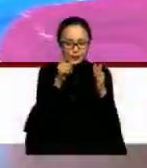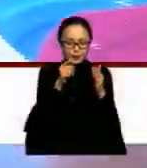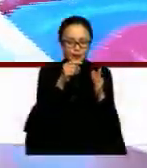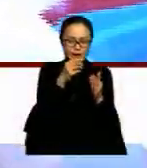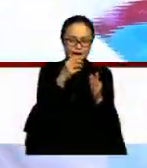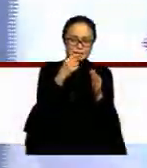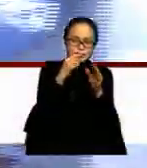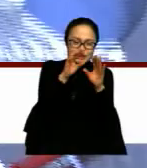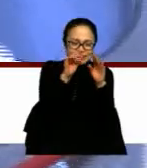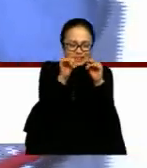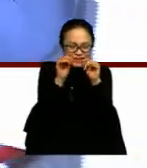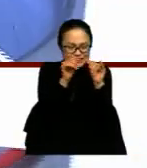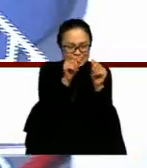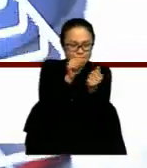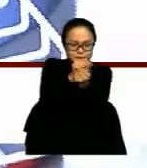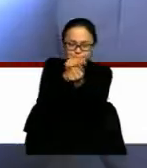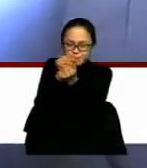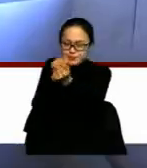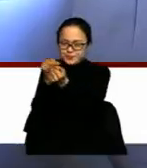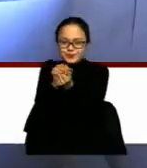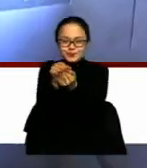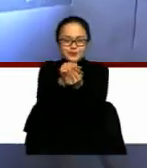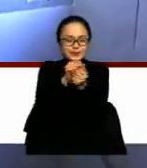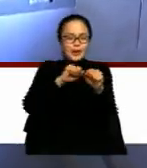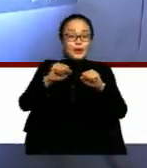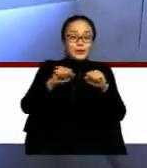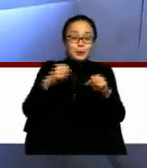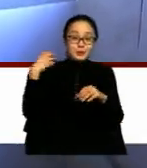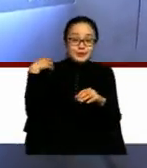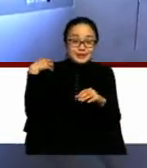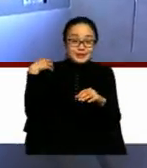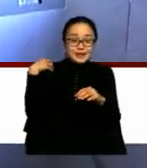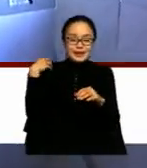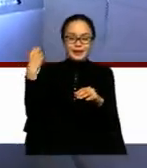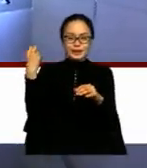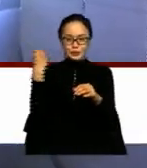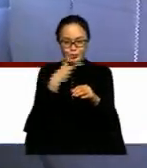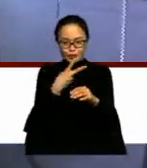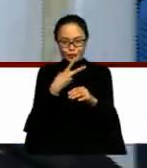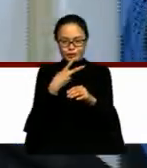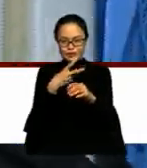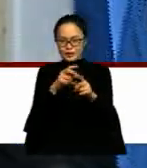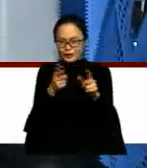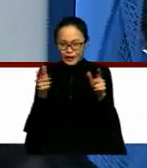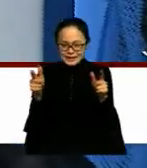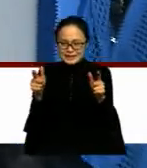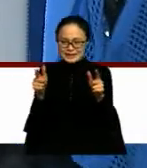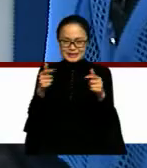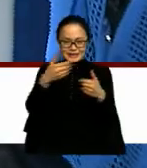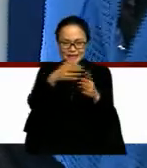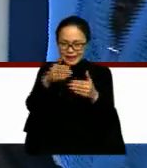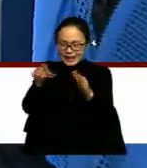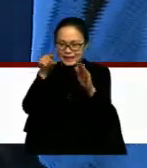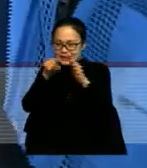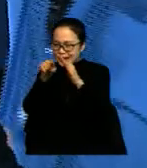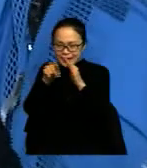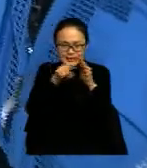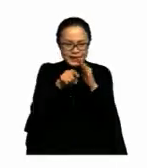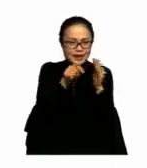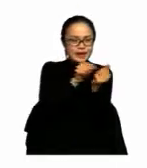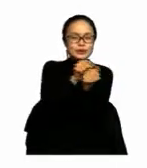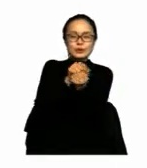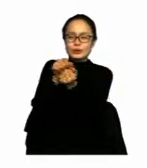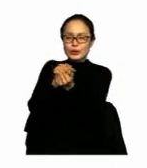것도 봉사자들 몫입니다. 식기류는 물론 냉장고와 화장실에 이르기까지 위생과 연결되는